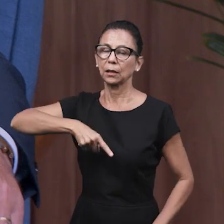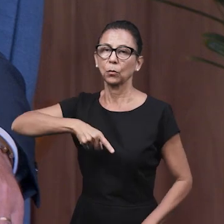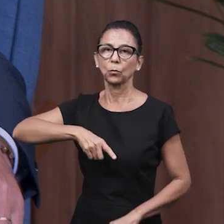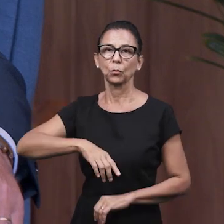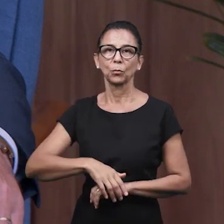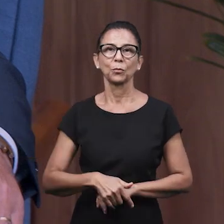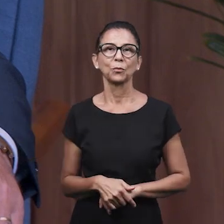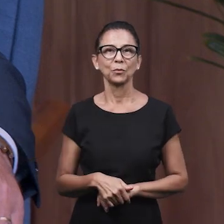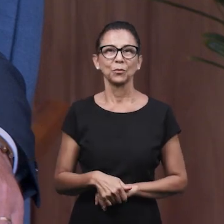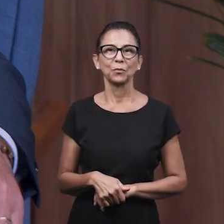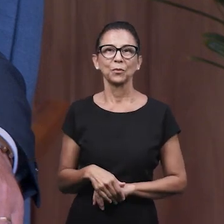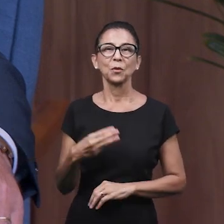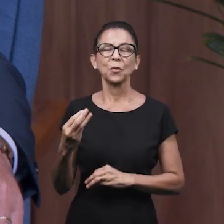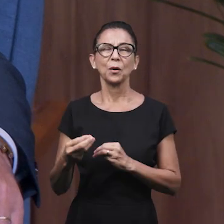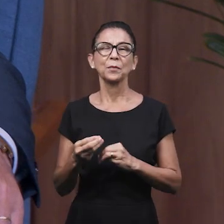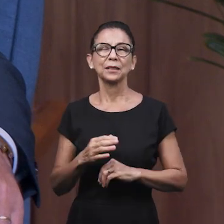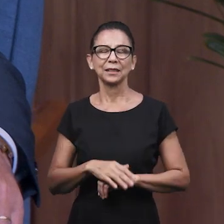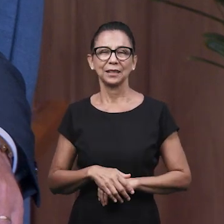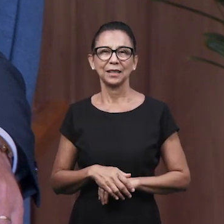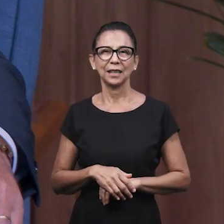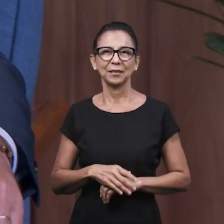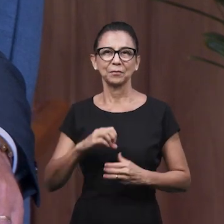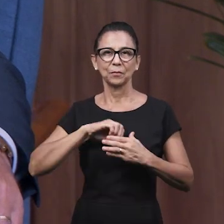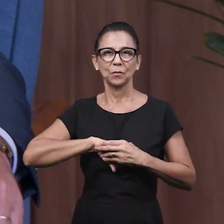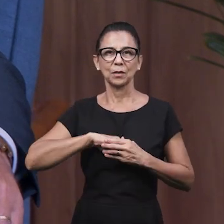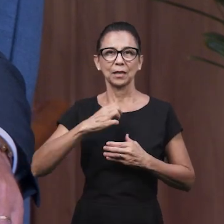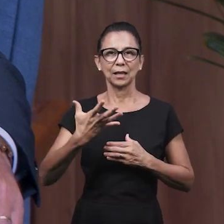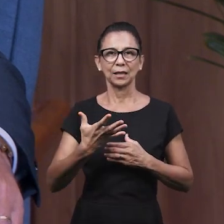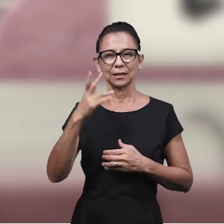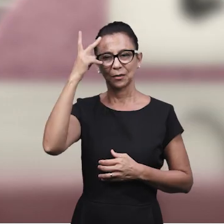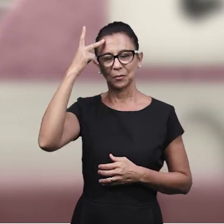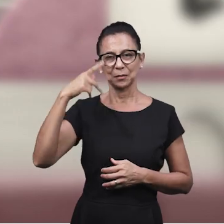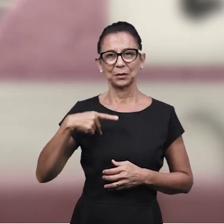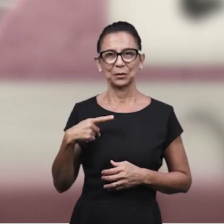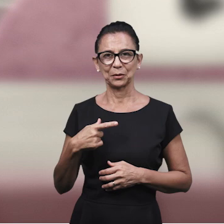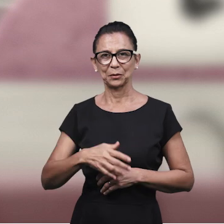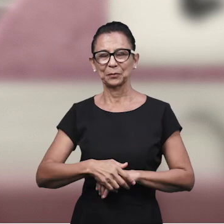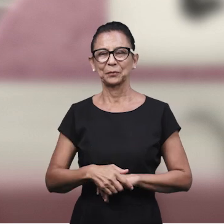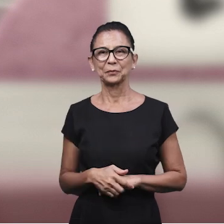allons voir la contribution du nom dans la formation du caractère humain.